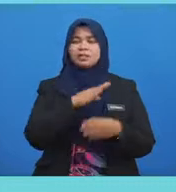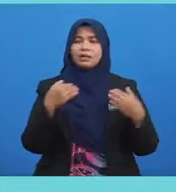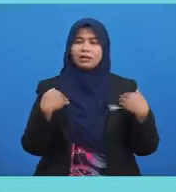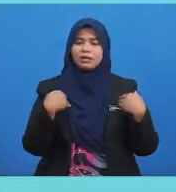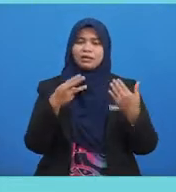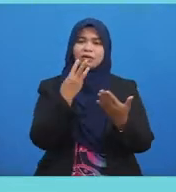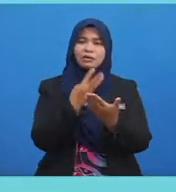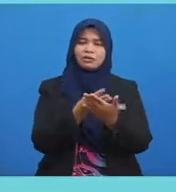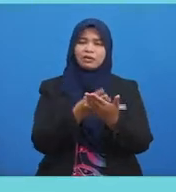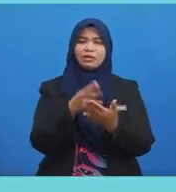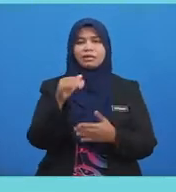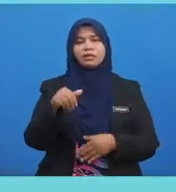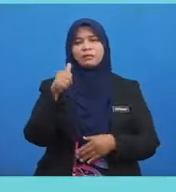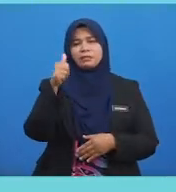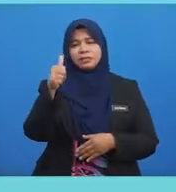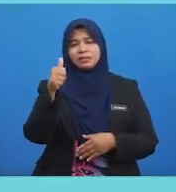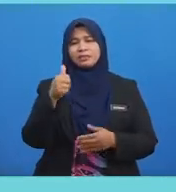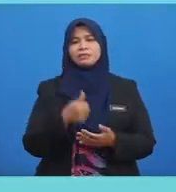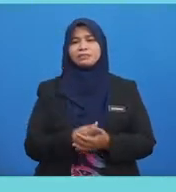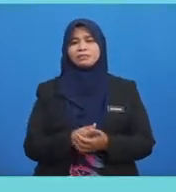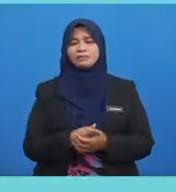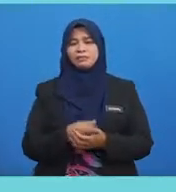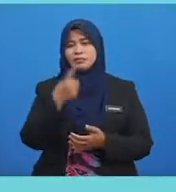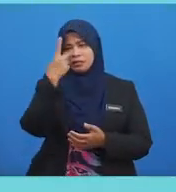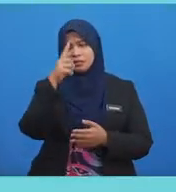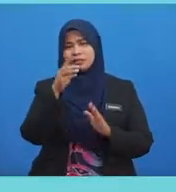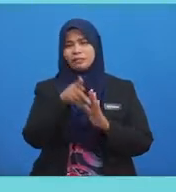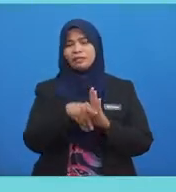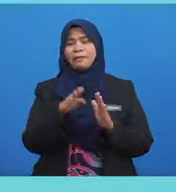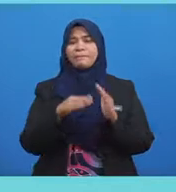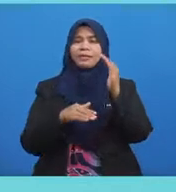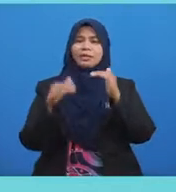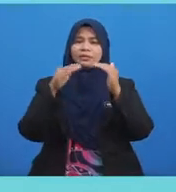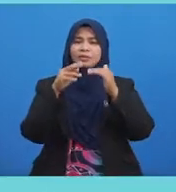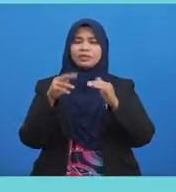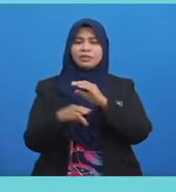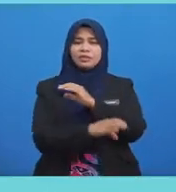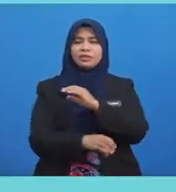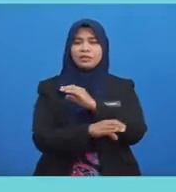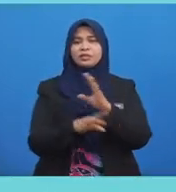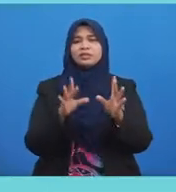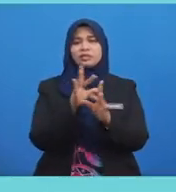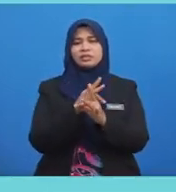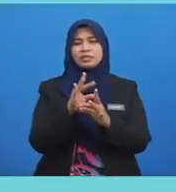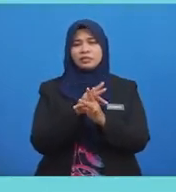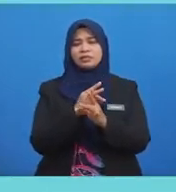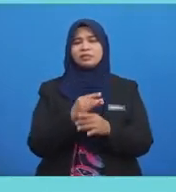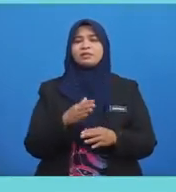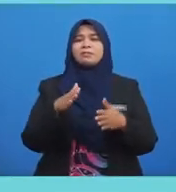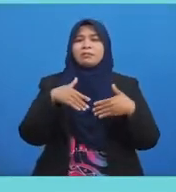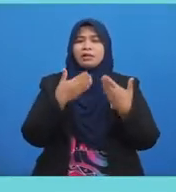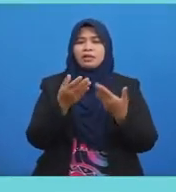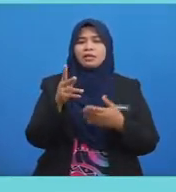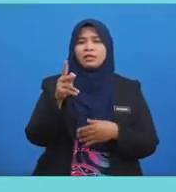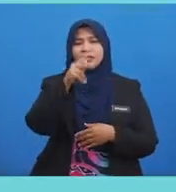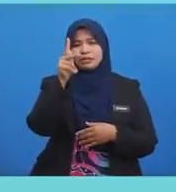sangat kukuh serta pengalaman teknikal yang diperlukan untuk pembangunan semula negeri Sarawak.